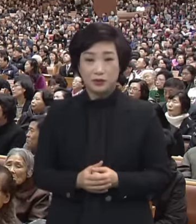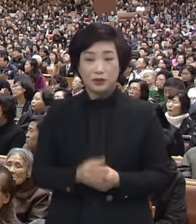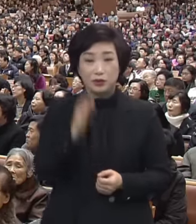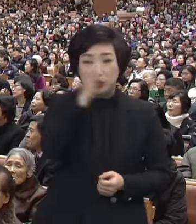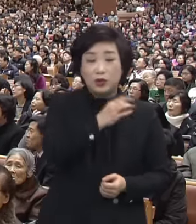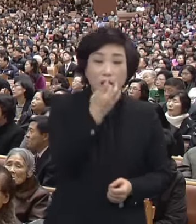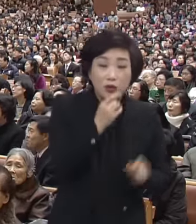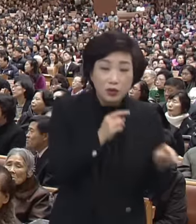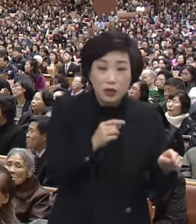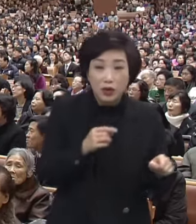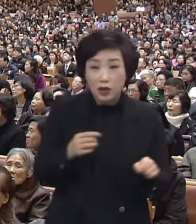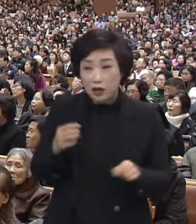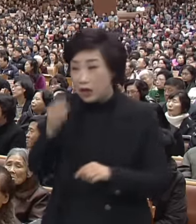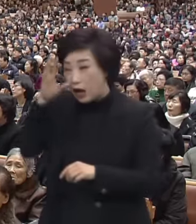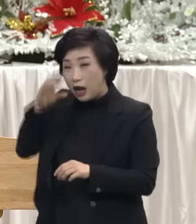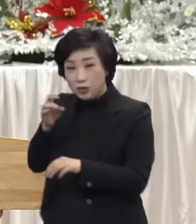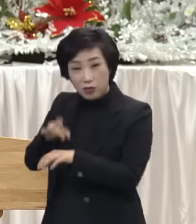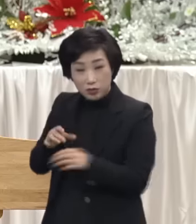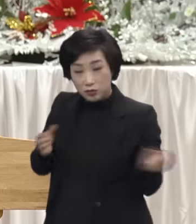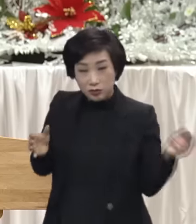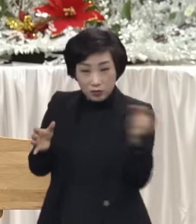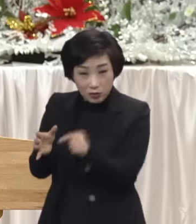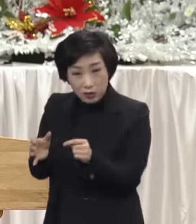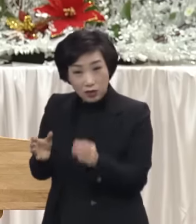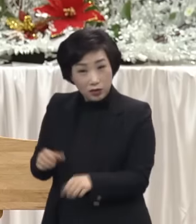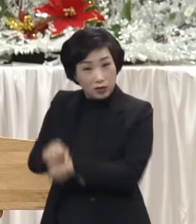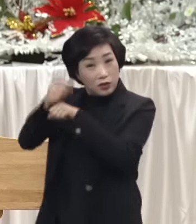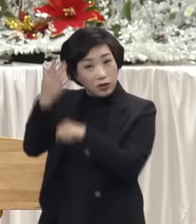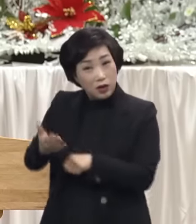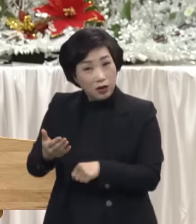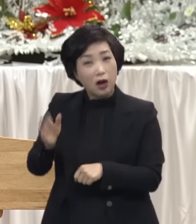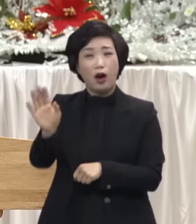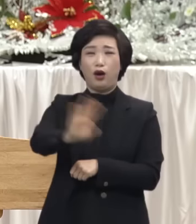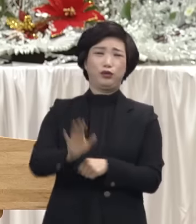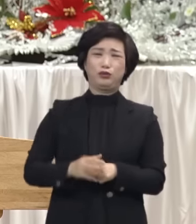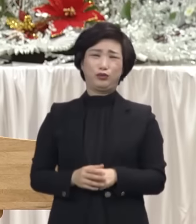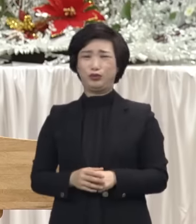쭉정이를 곡간 안에 드리는 거 봐서 어떤 농부가